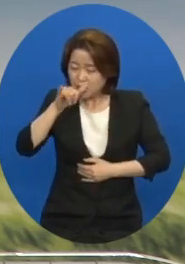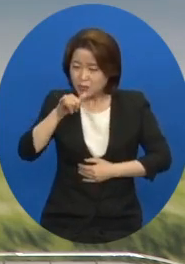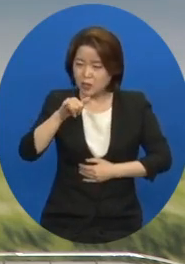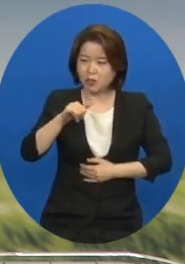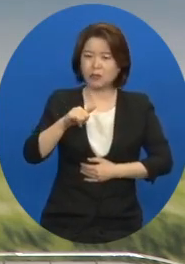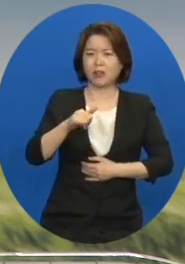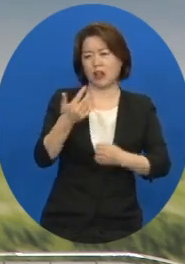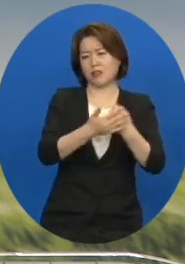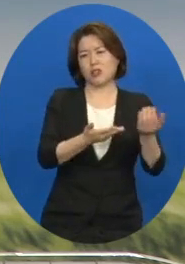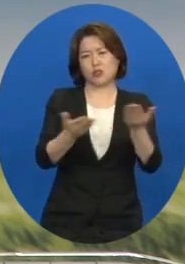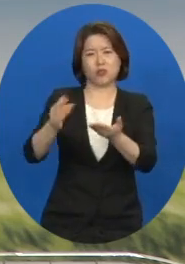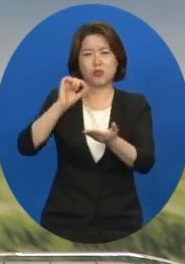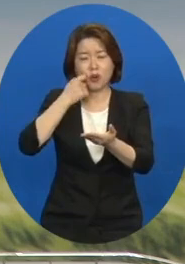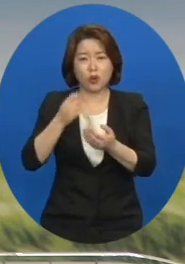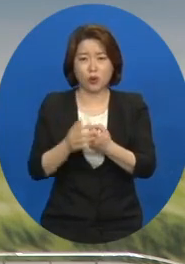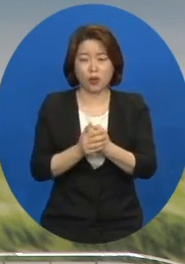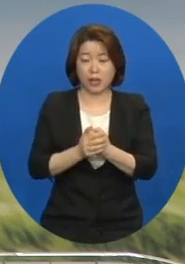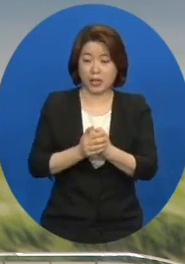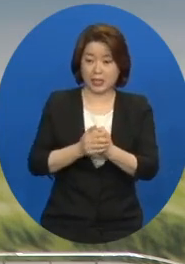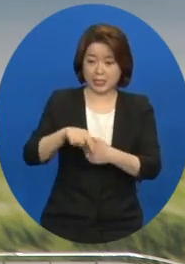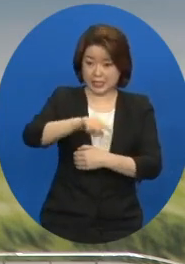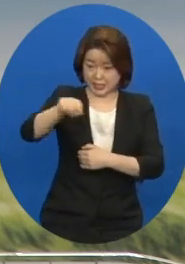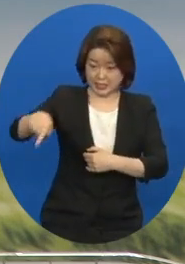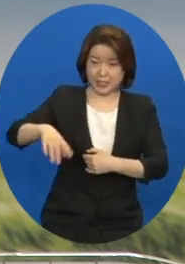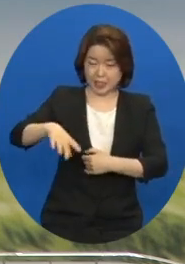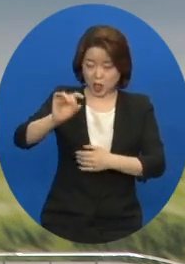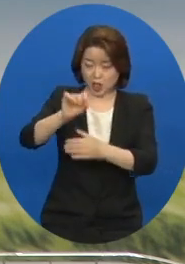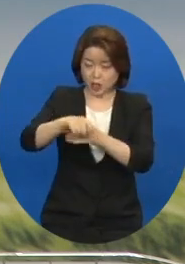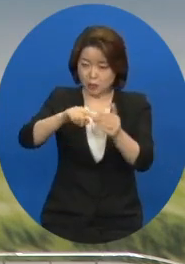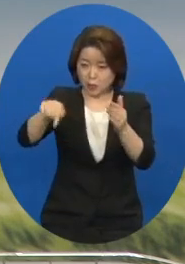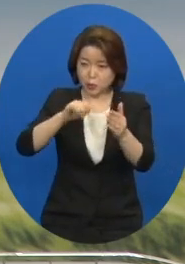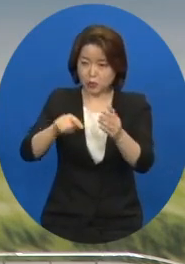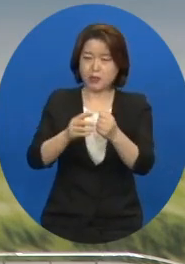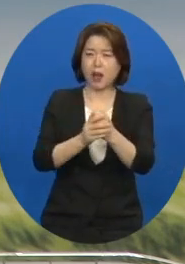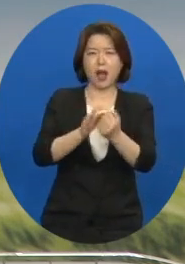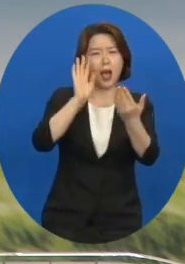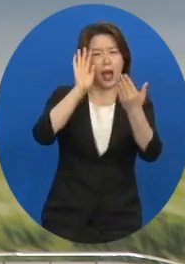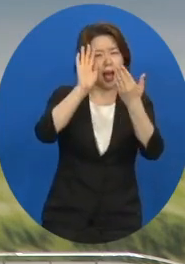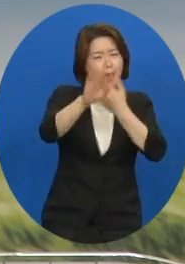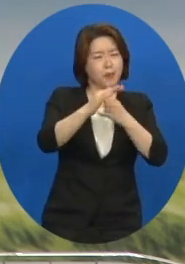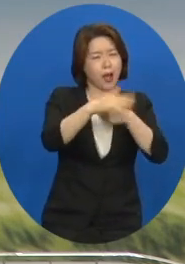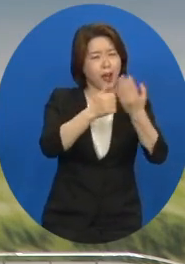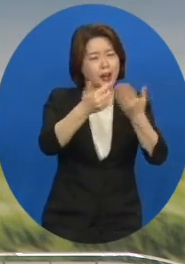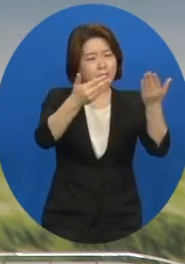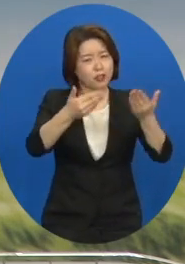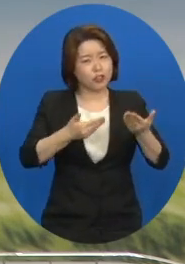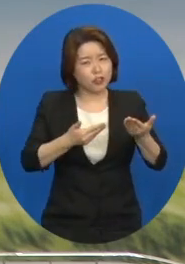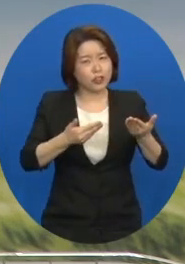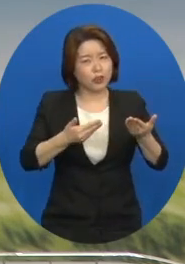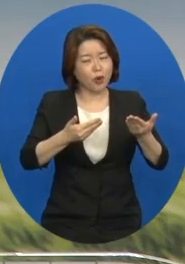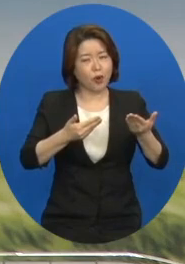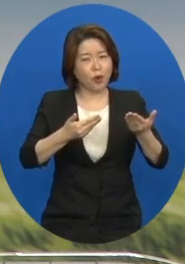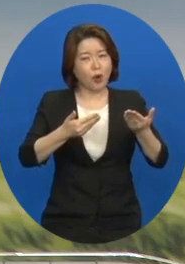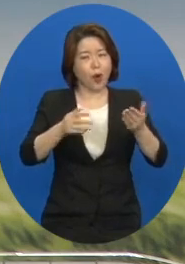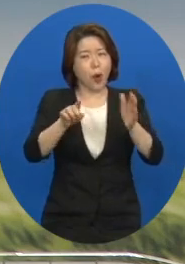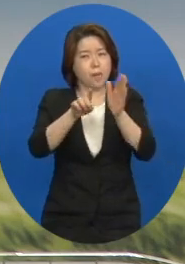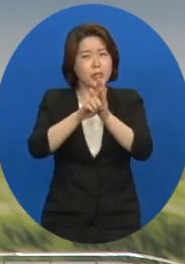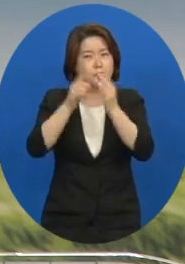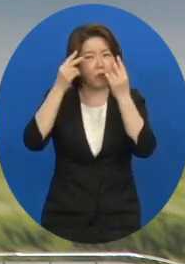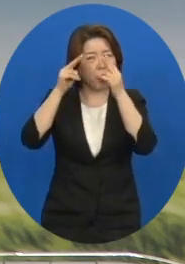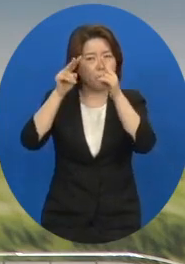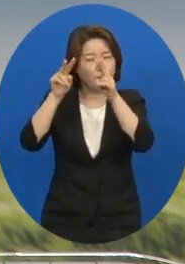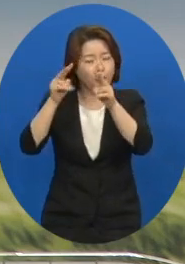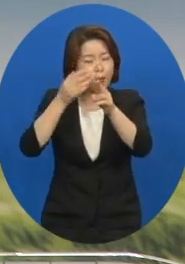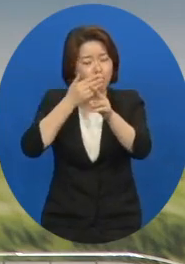속에서 하나님이 앞으로 나에게 주실 모든 것을 믿음으로 바라볼 수 있는 사람, 그 믿음이